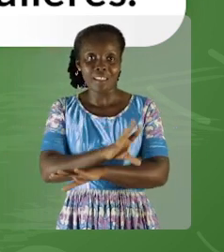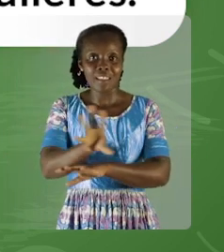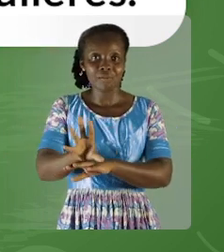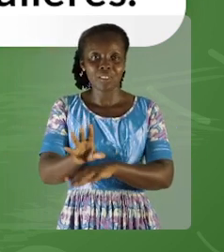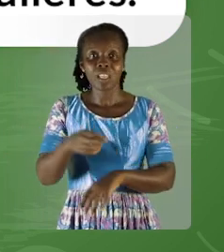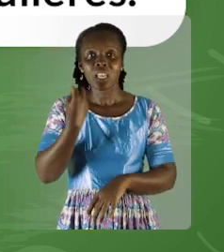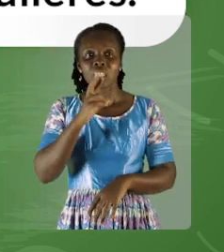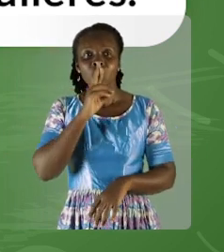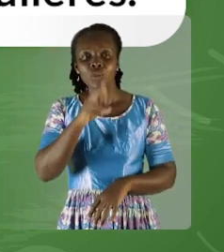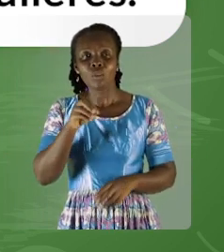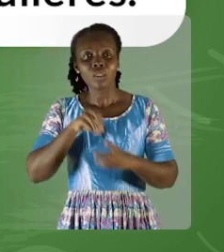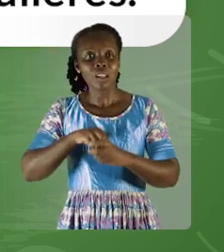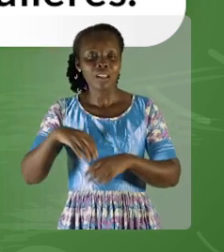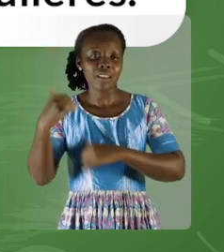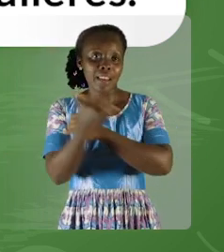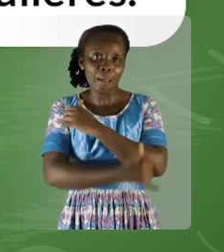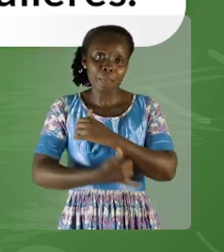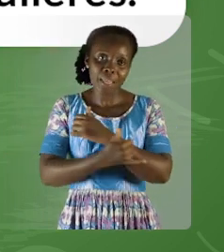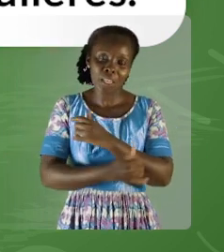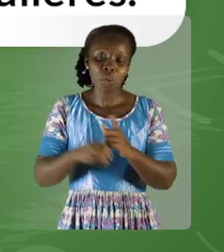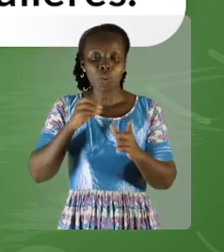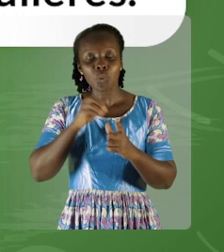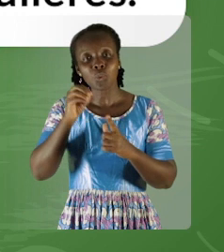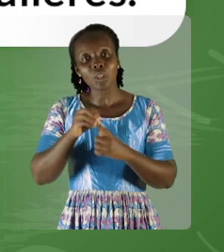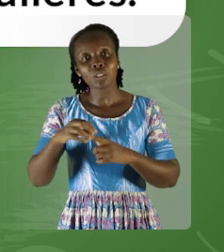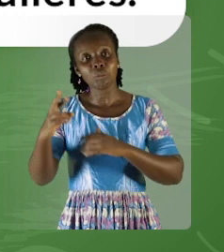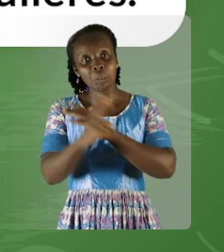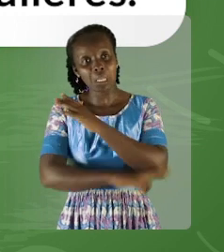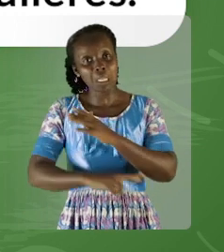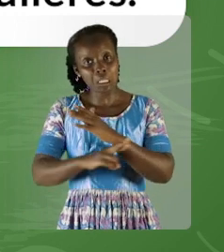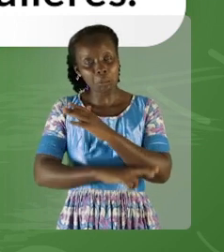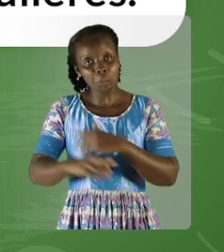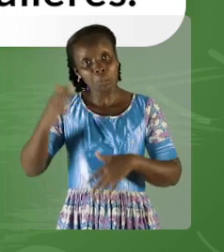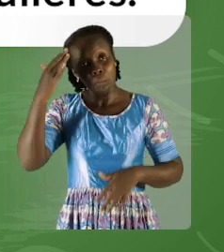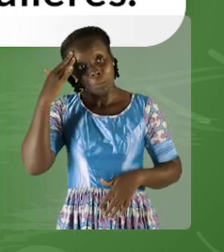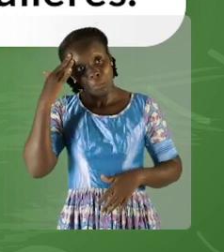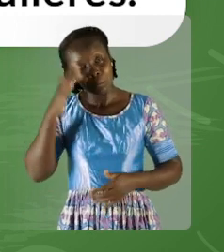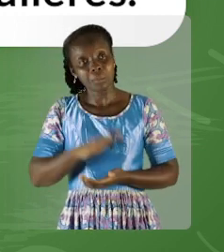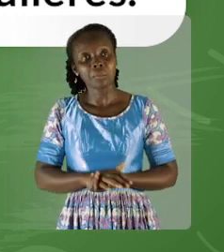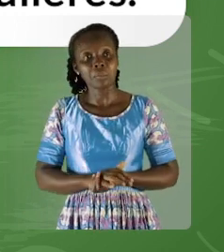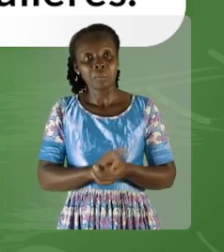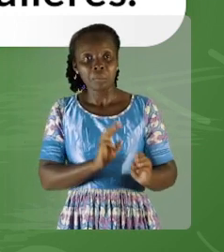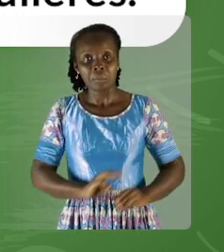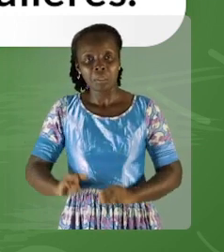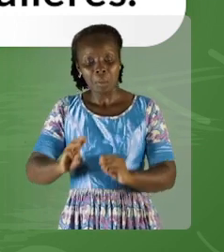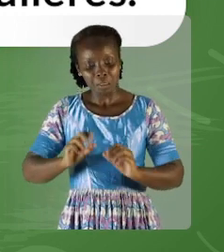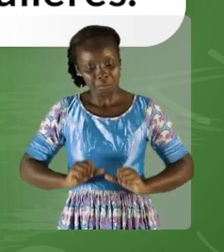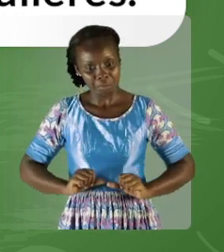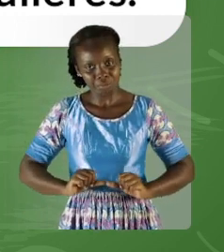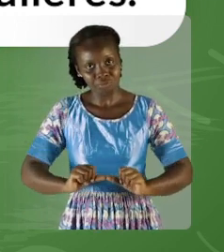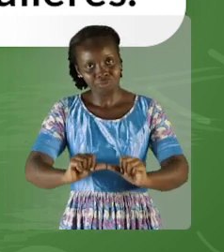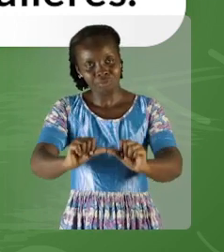qui sévissent dans des pays ou dans une région déterminée de